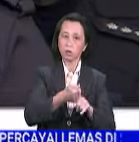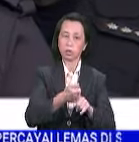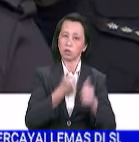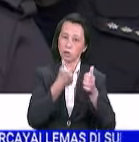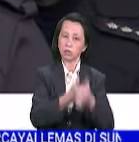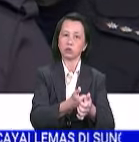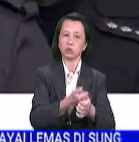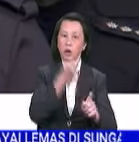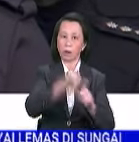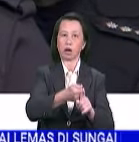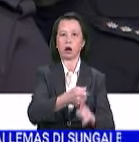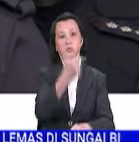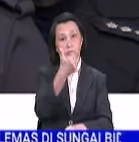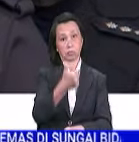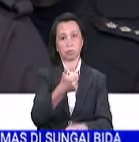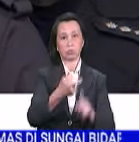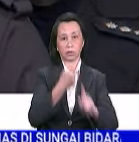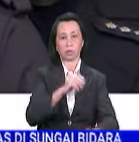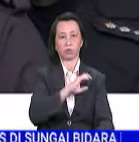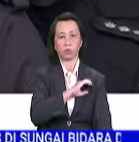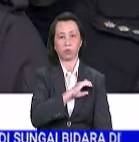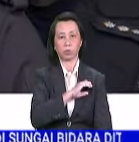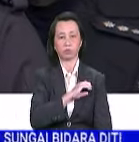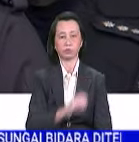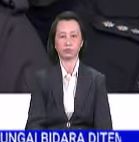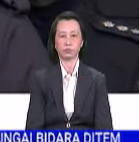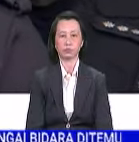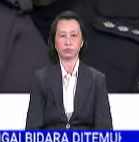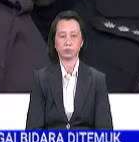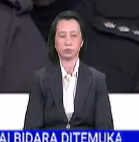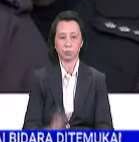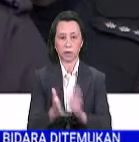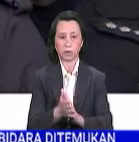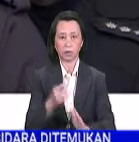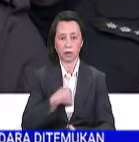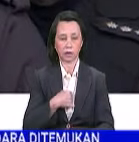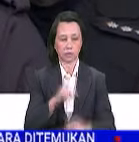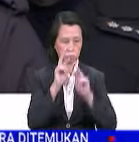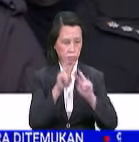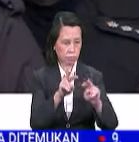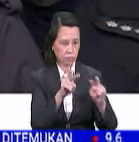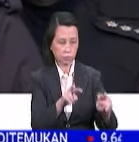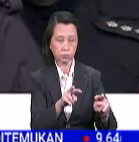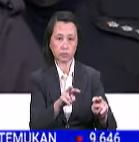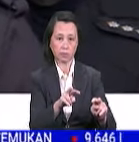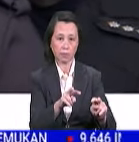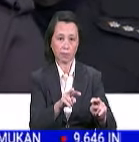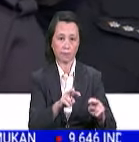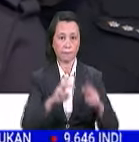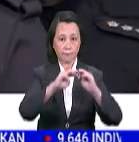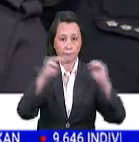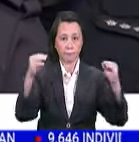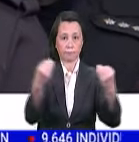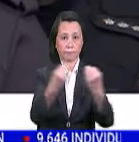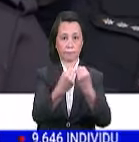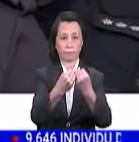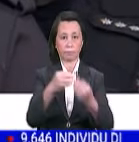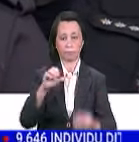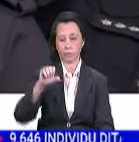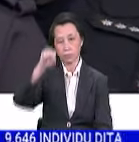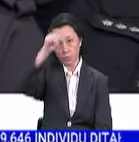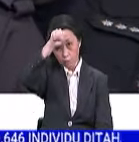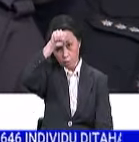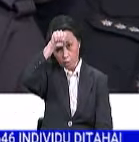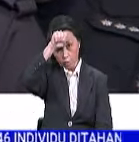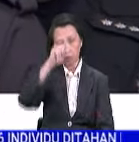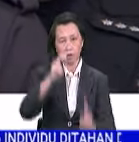saja arahan daripada pihak penguatkuasa. So saya mendapati bahawa masyarakat di Segamat ini